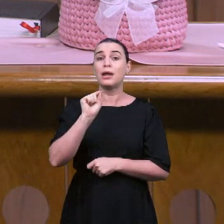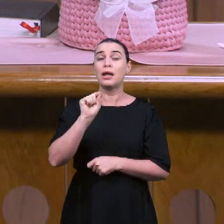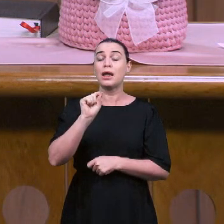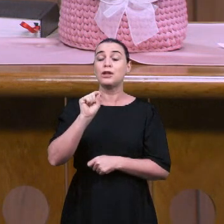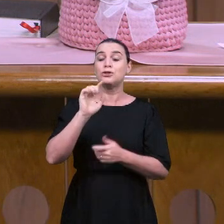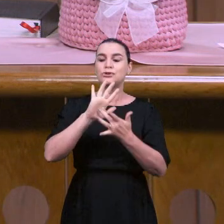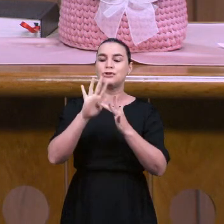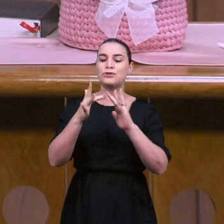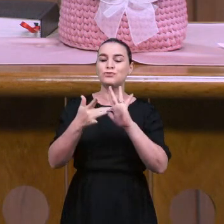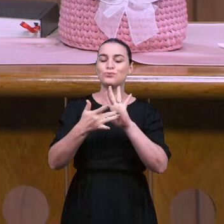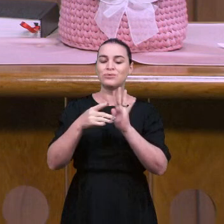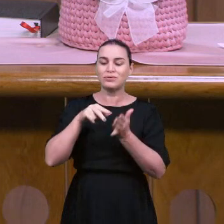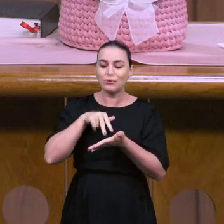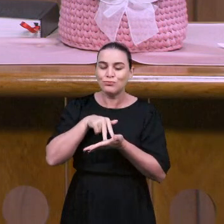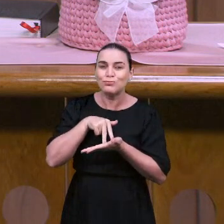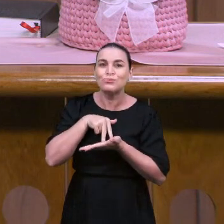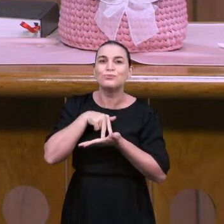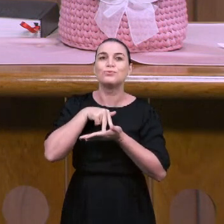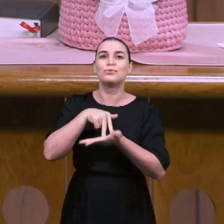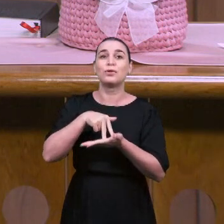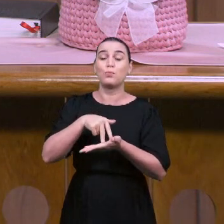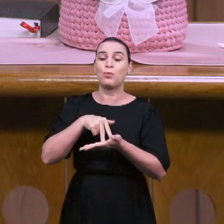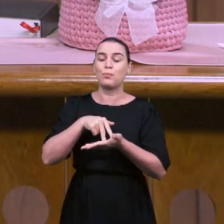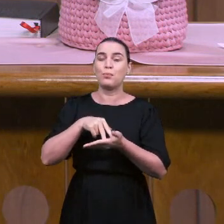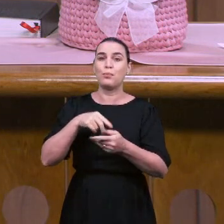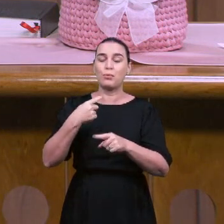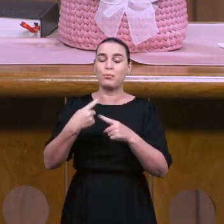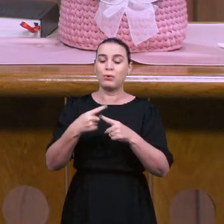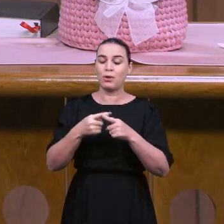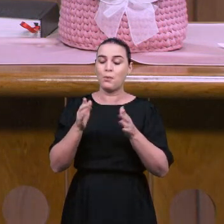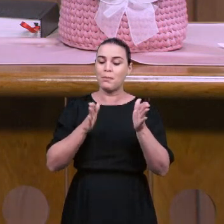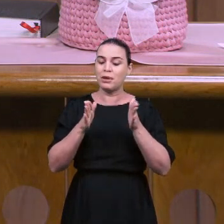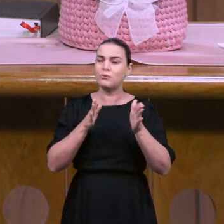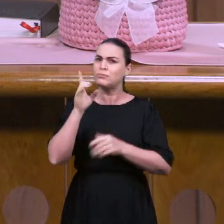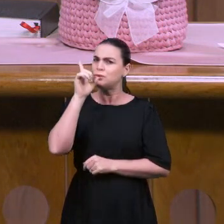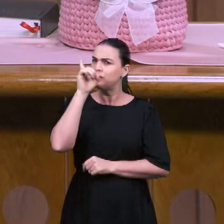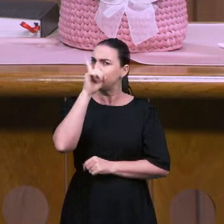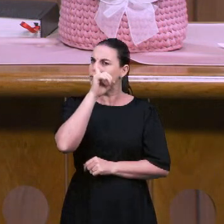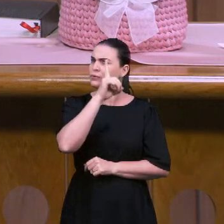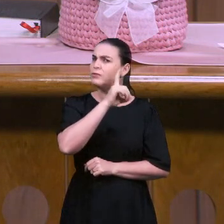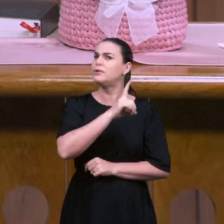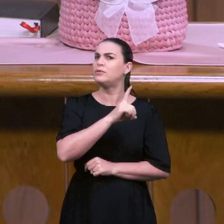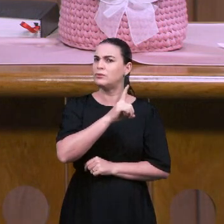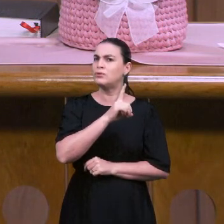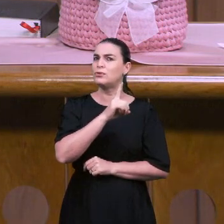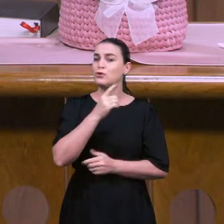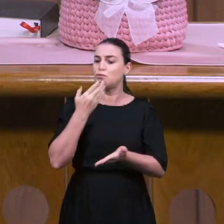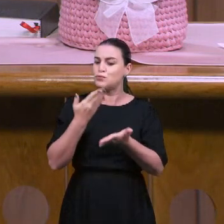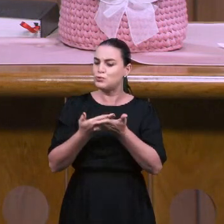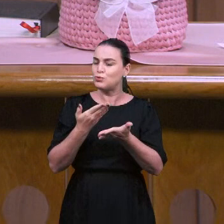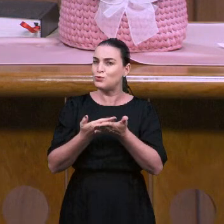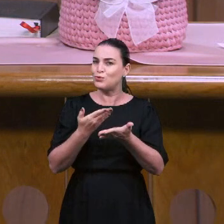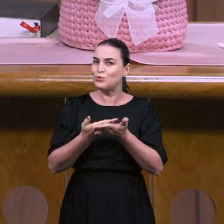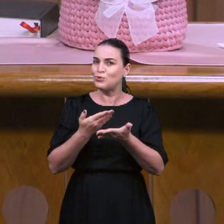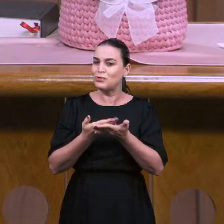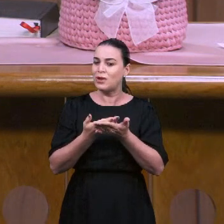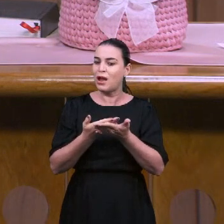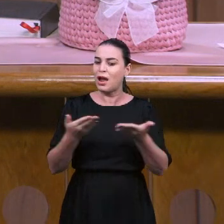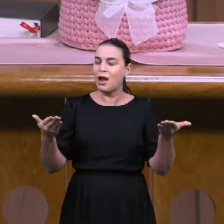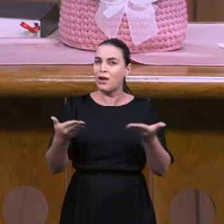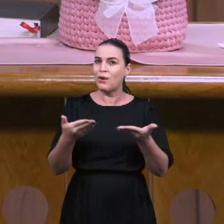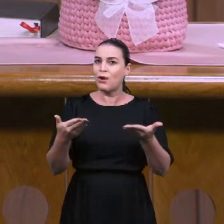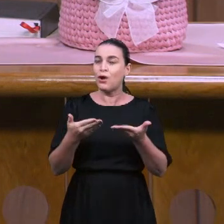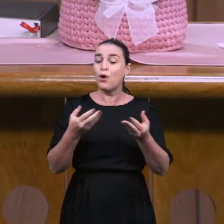nous avons besoin d'une main qui est à notre côté, qui nous soutient parce que c'est un passage difficile. Nous sommes en train de voir les études qui sont faites maintenant